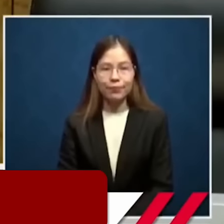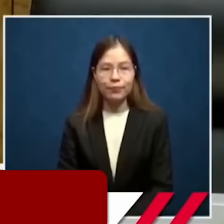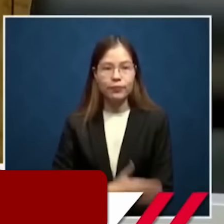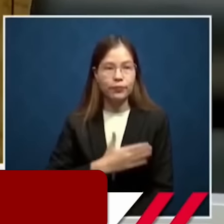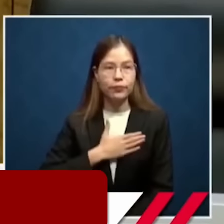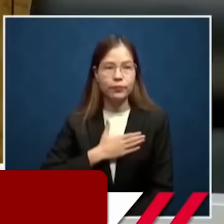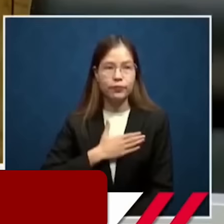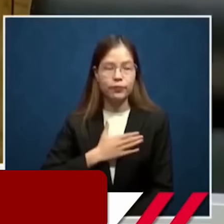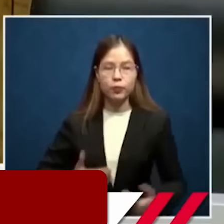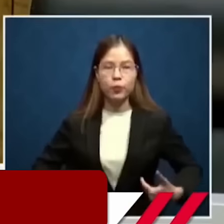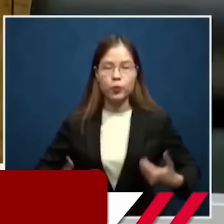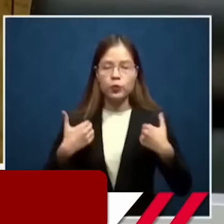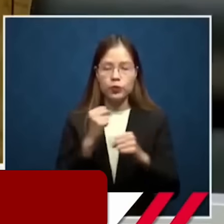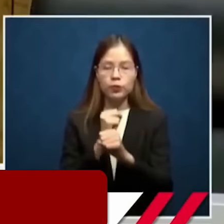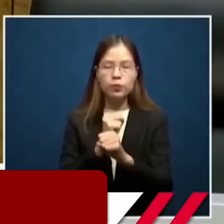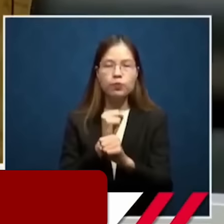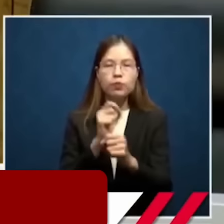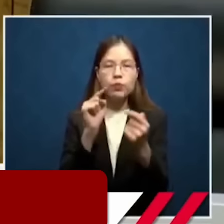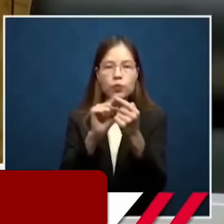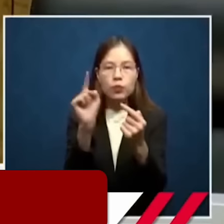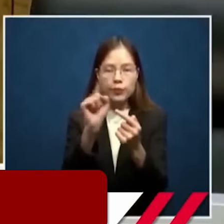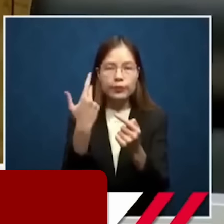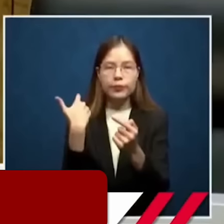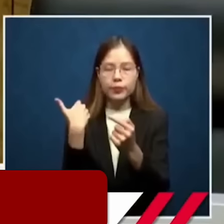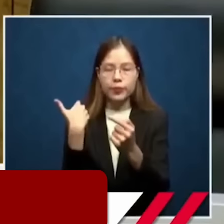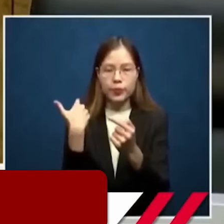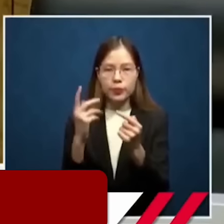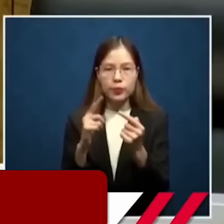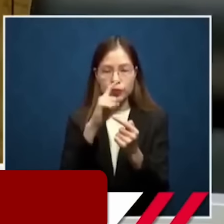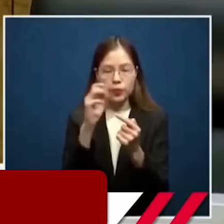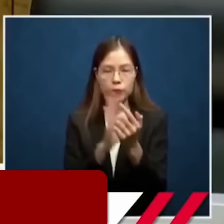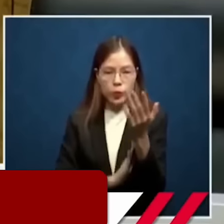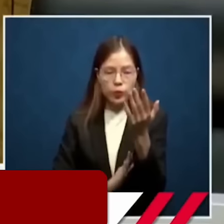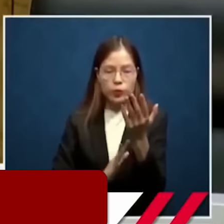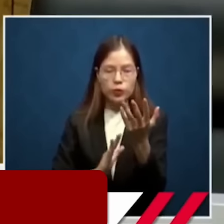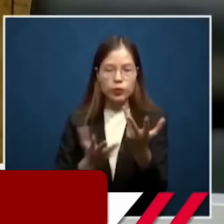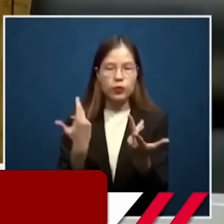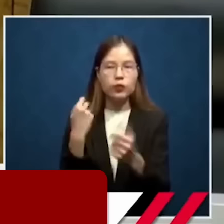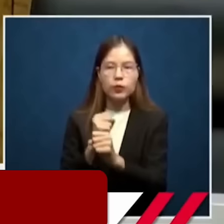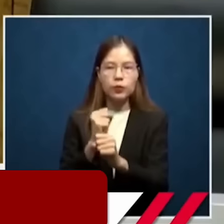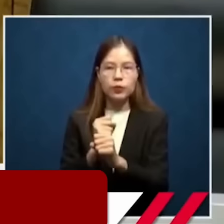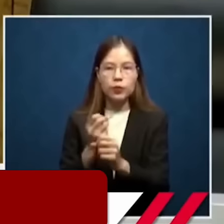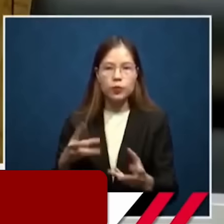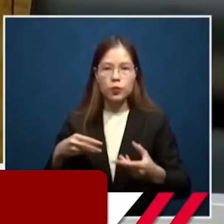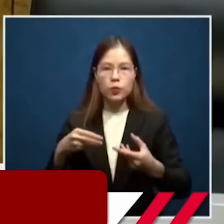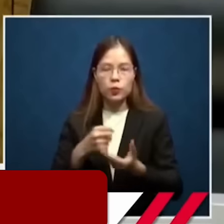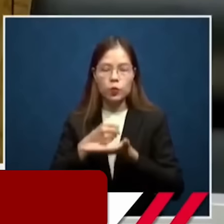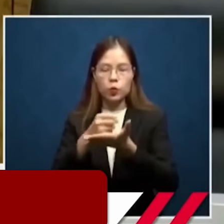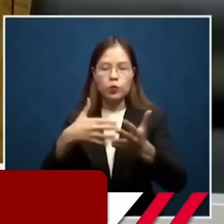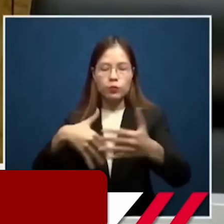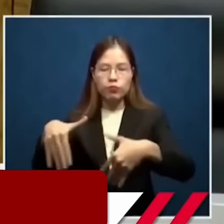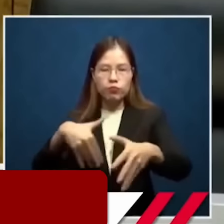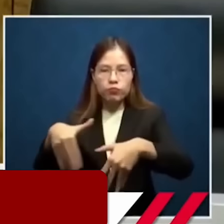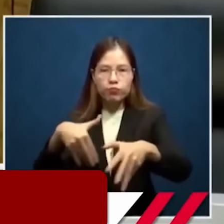ครับแต่ดูแล้วเฮ้ยโอ้โหสีน้ำเงินพวกเยอะจริงเว้ย ครับ นะครับเพราะนั้นไปอยู่กับพวกเยอะดีกว่าเพราะอะไรครับคุณเก่งเพราะถ้า